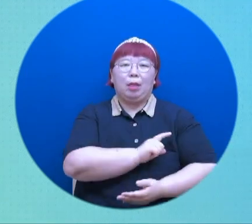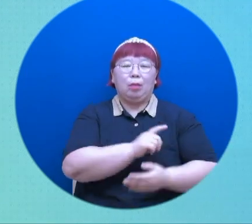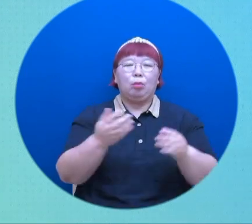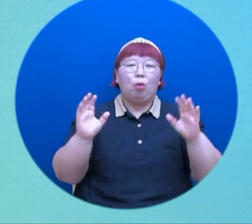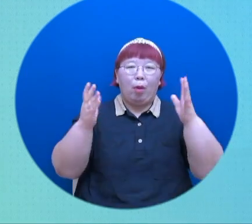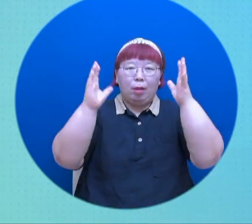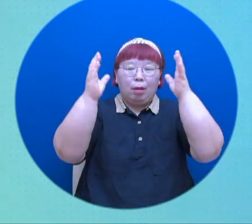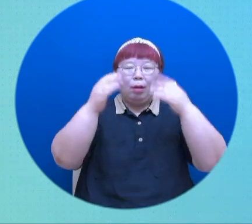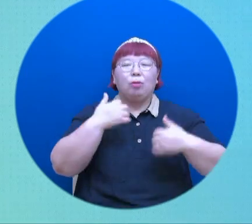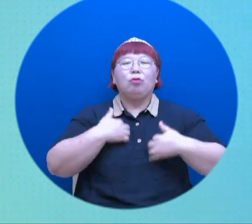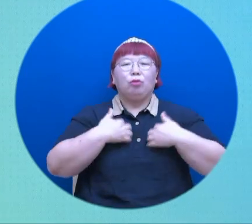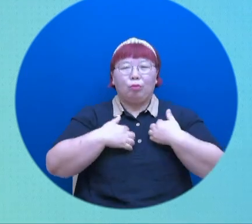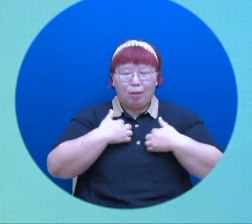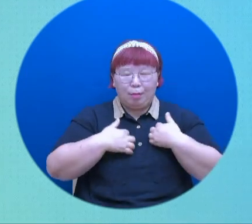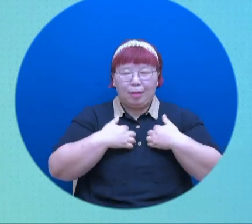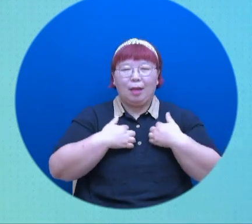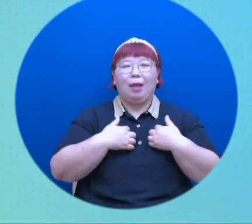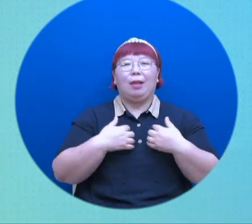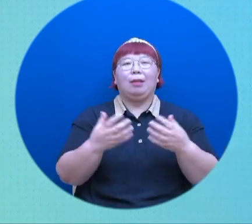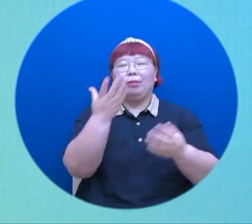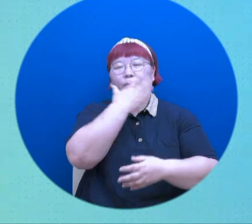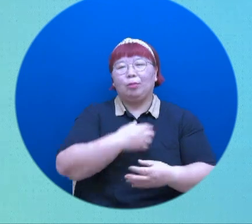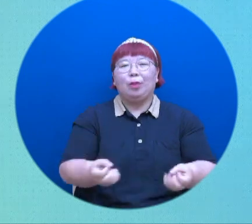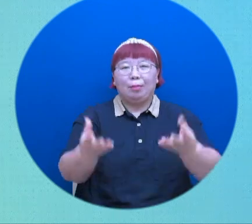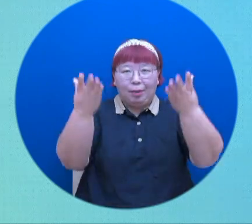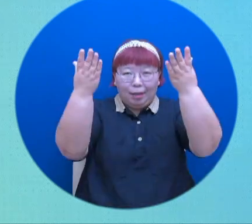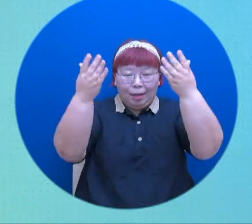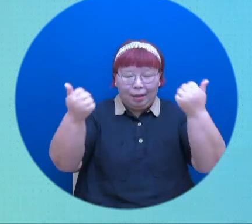환영하고 축복합니다.